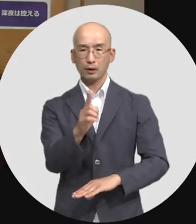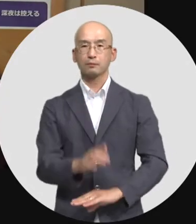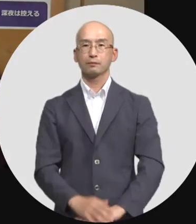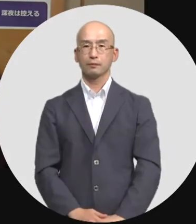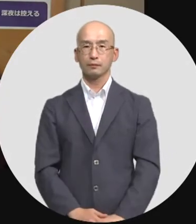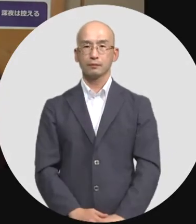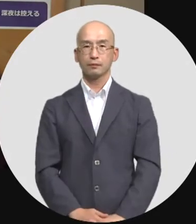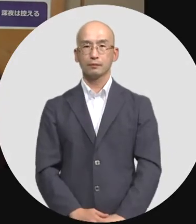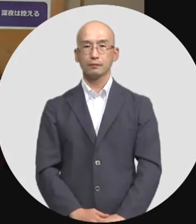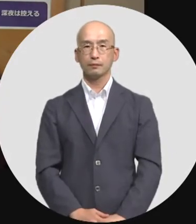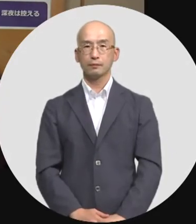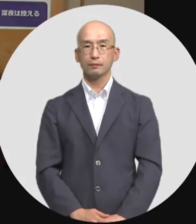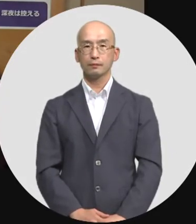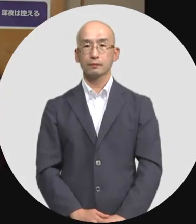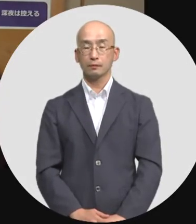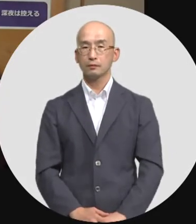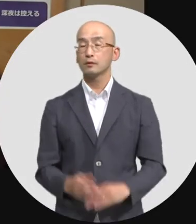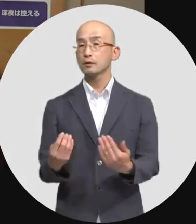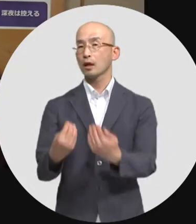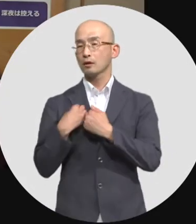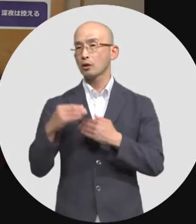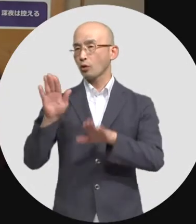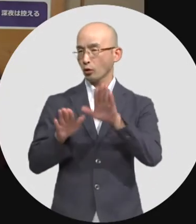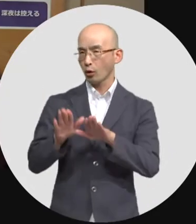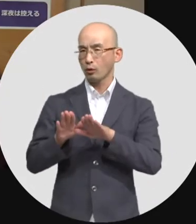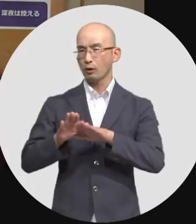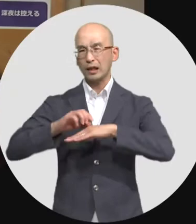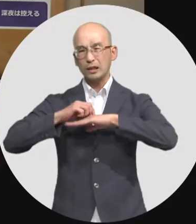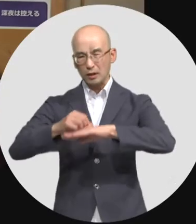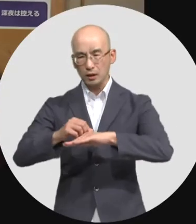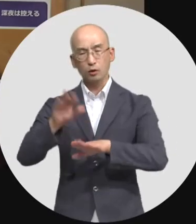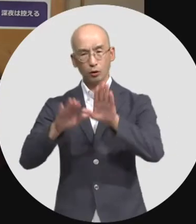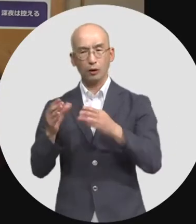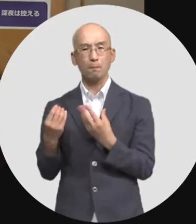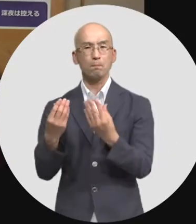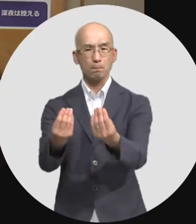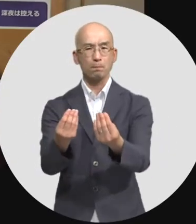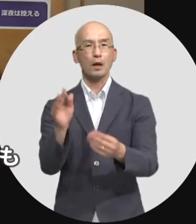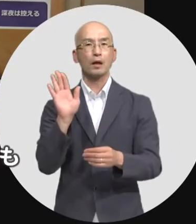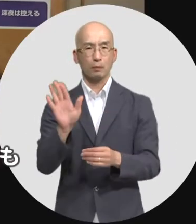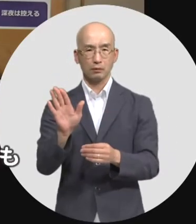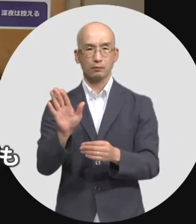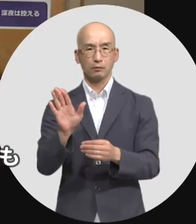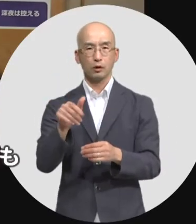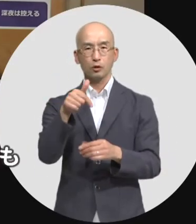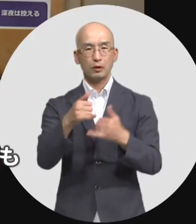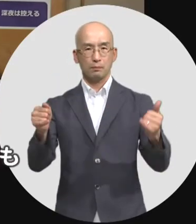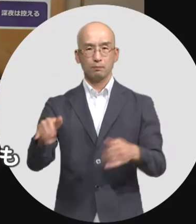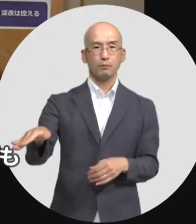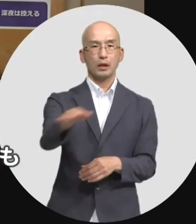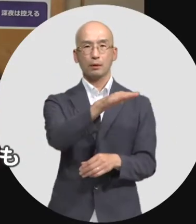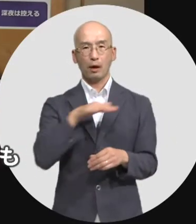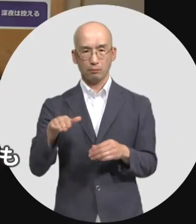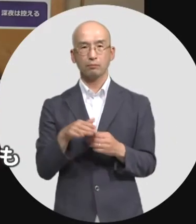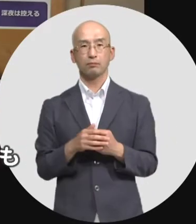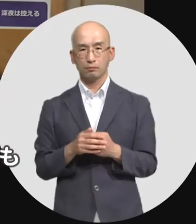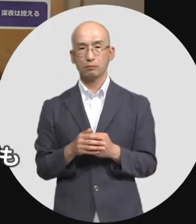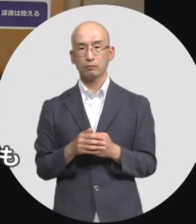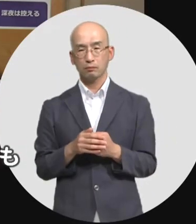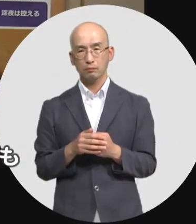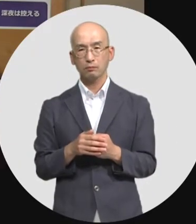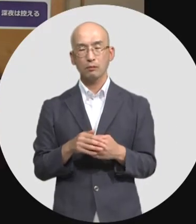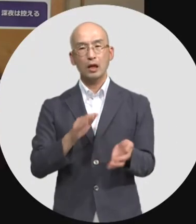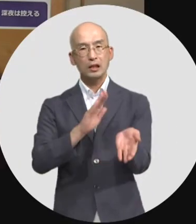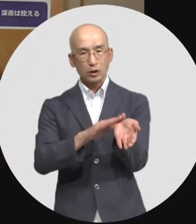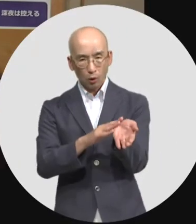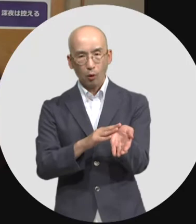います。感染状況を油断できない厳しい状況が続いております。どうか府民の皆様におかれましても、そうした医療機